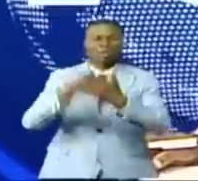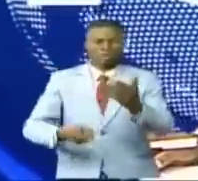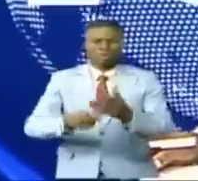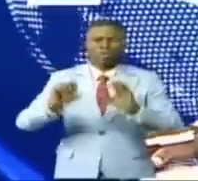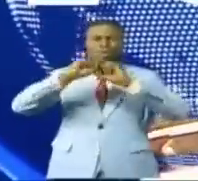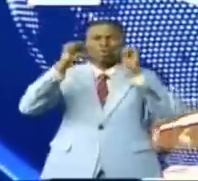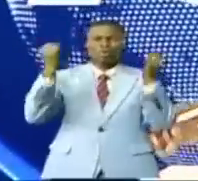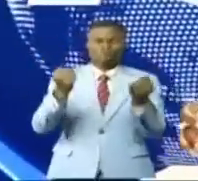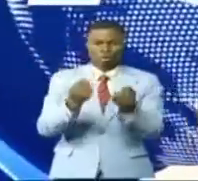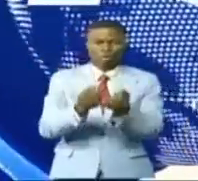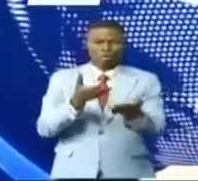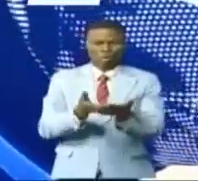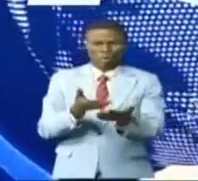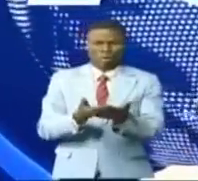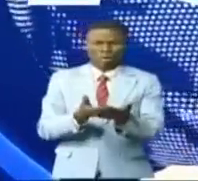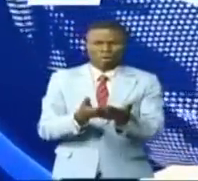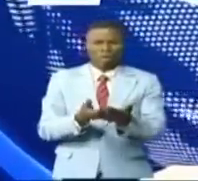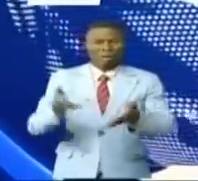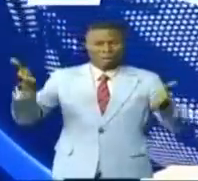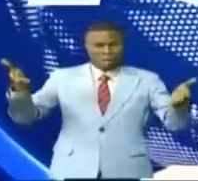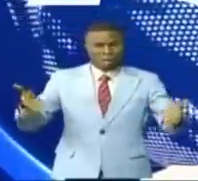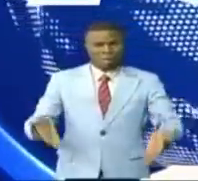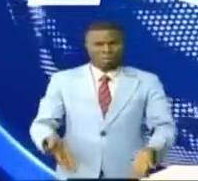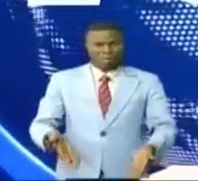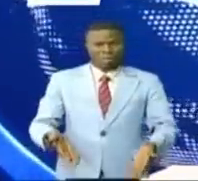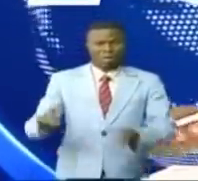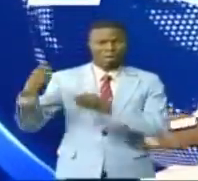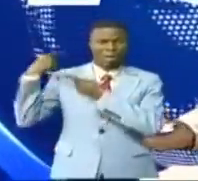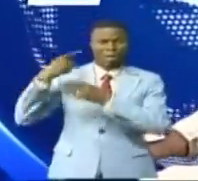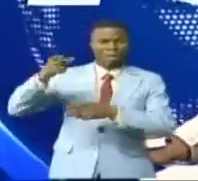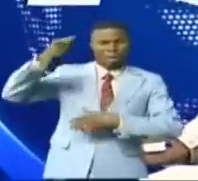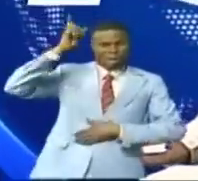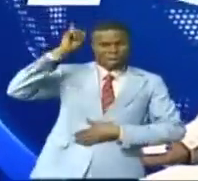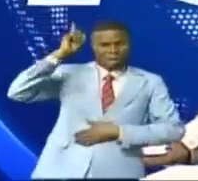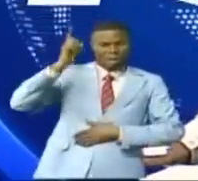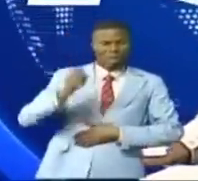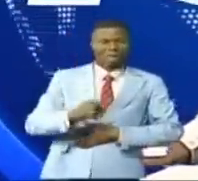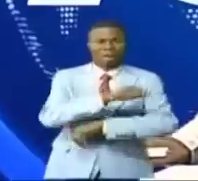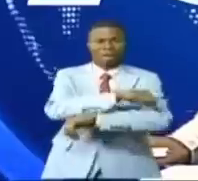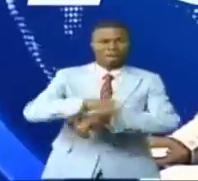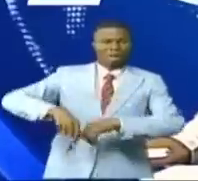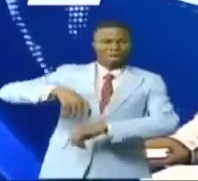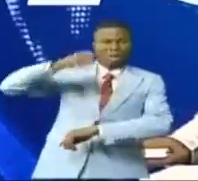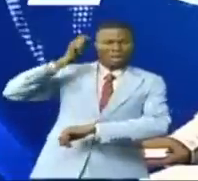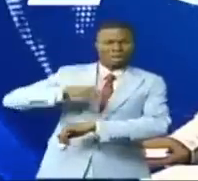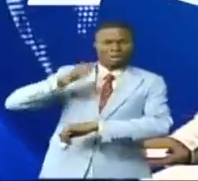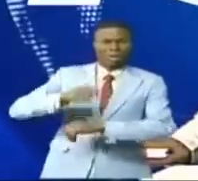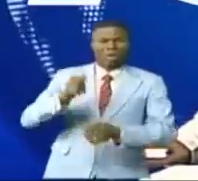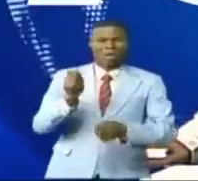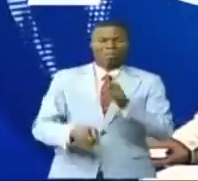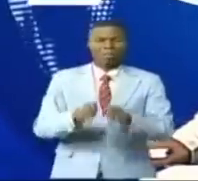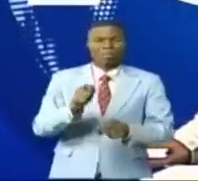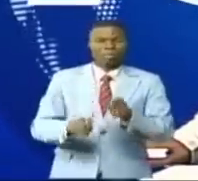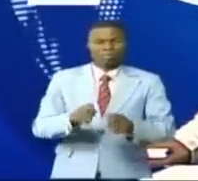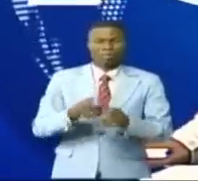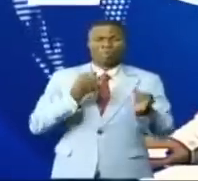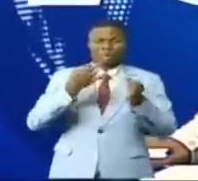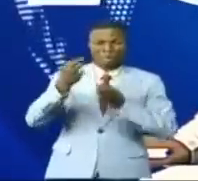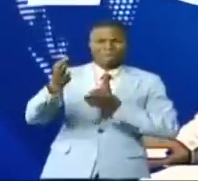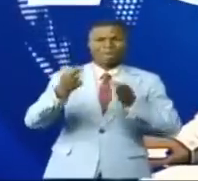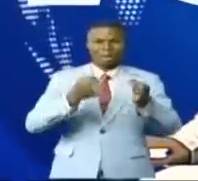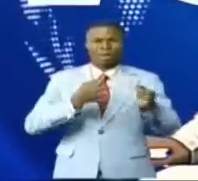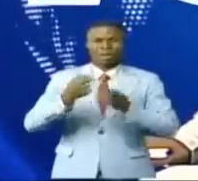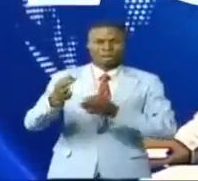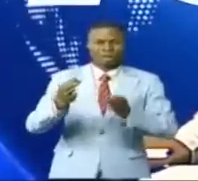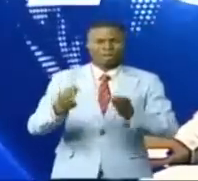Agemi qui se retrouve depuis un temps devant la cour d'appel de Matete? Des explications